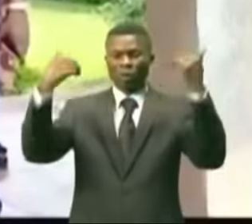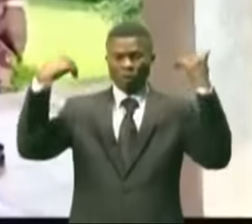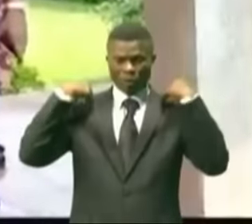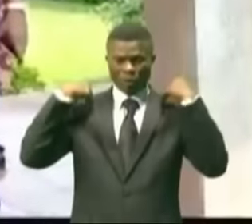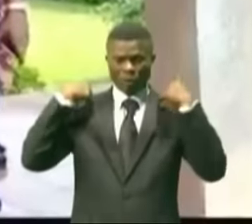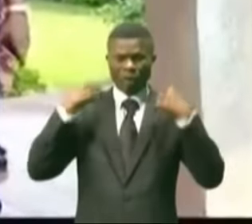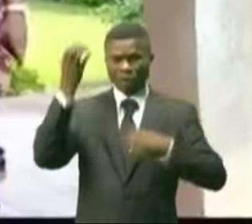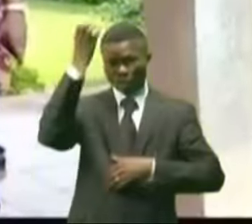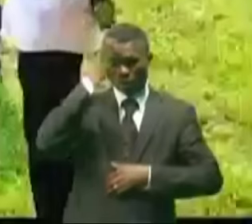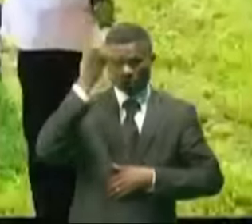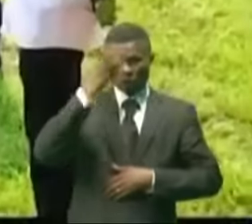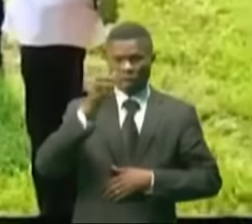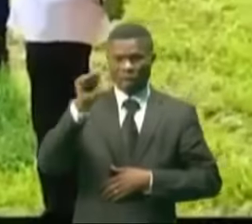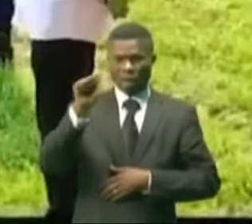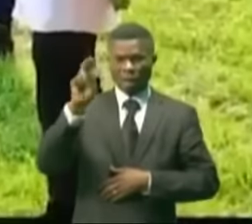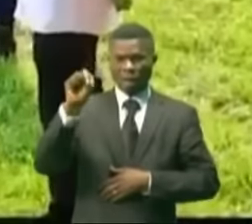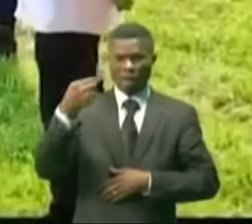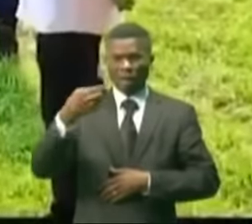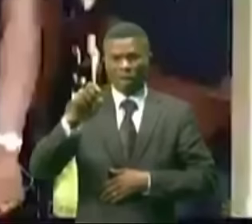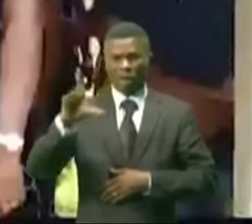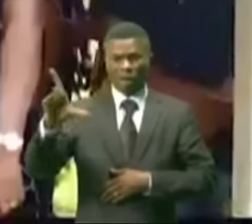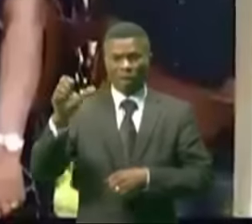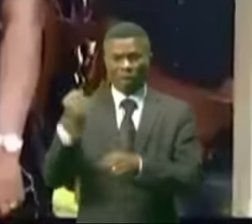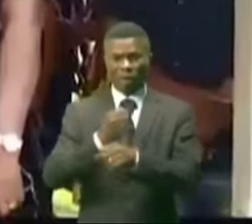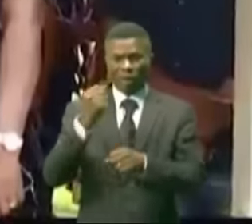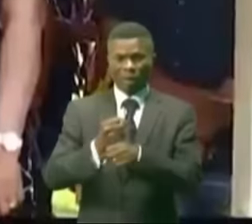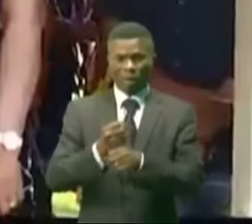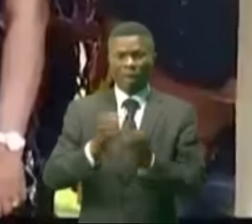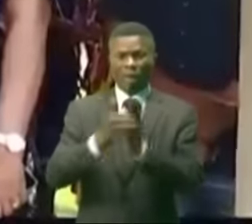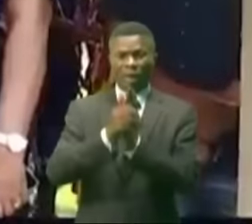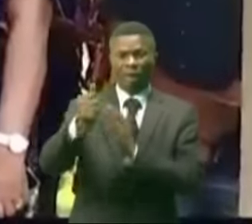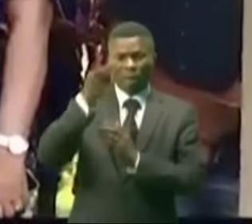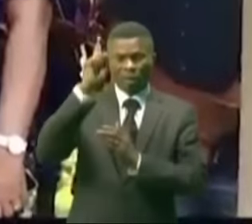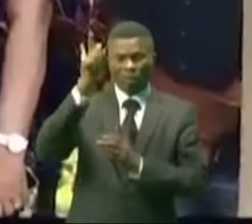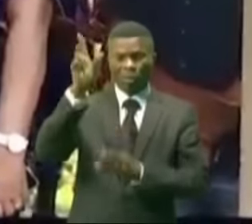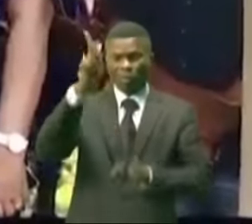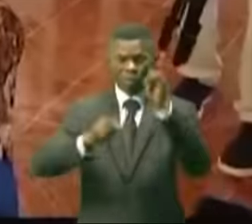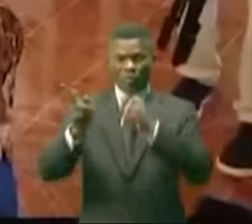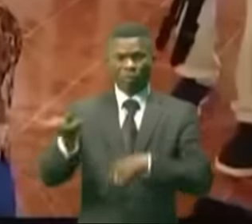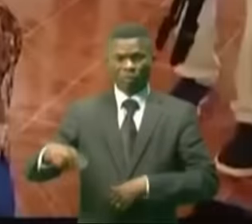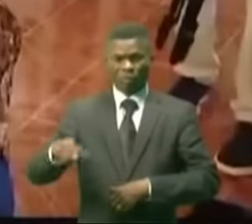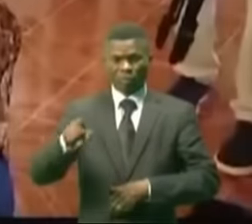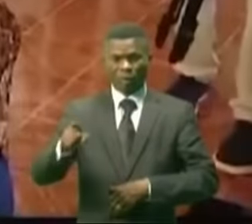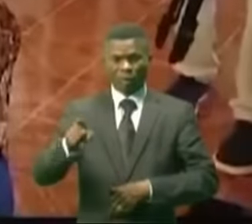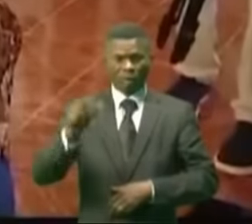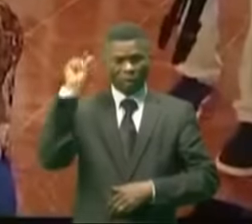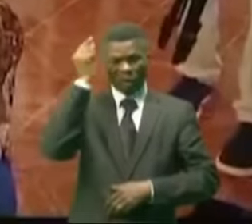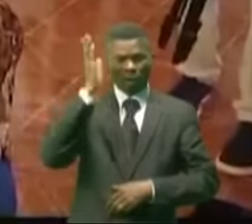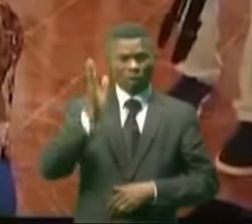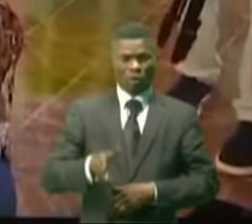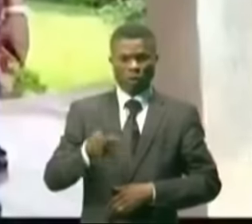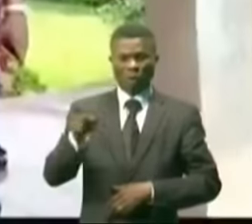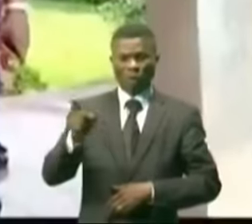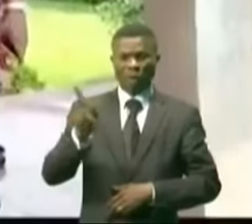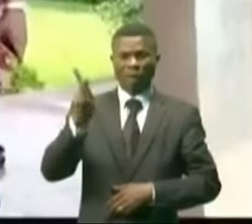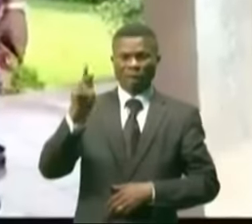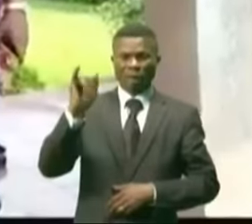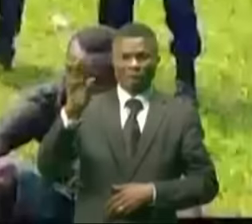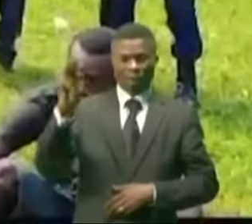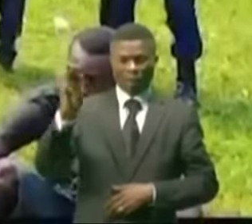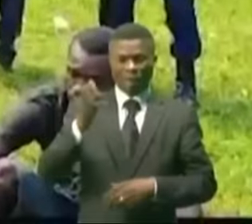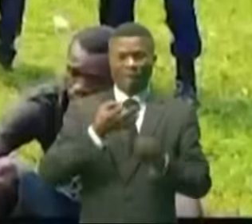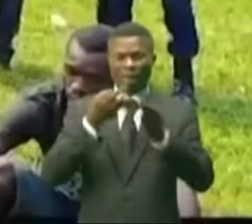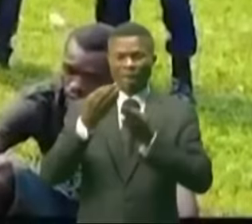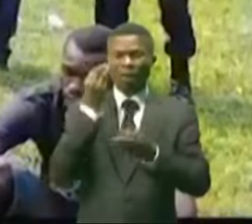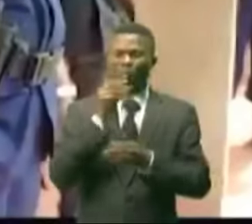le général Angèle à travers ses services. En sa qualité du premier citoyen de la province, le gouverneur Kiwayi n'a pas manqué à glisser quelques